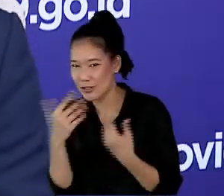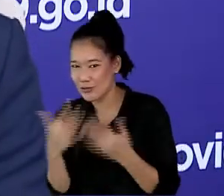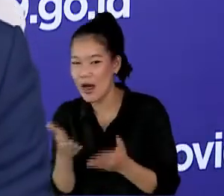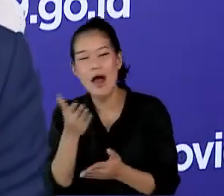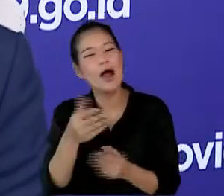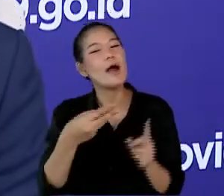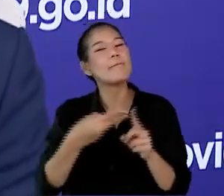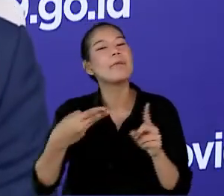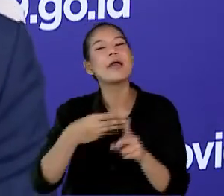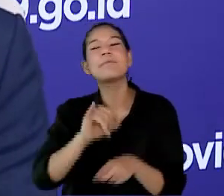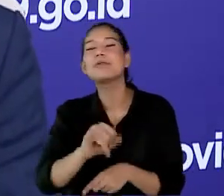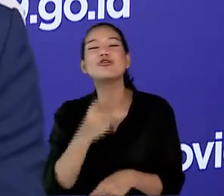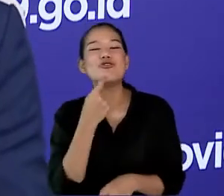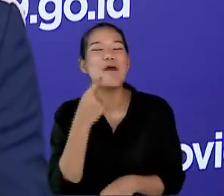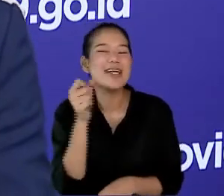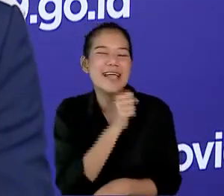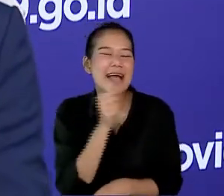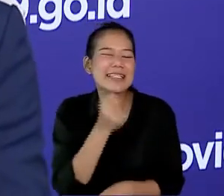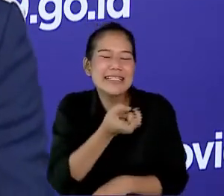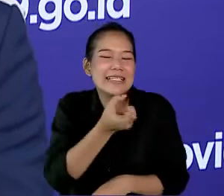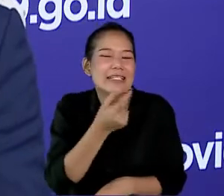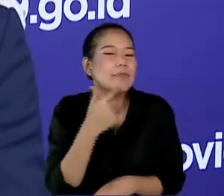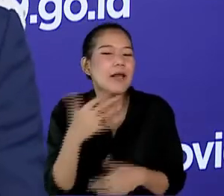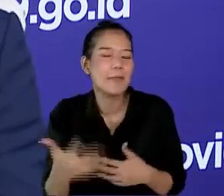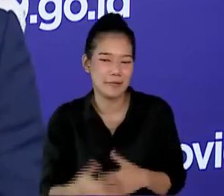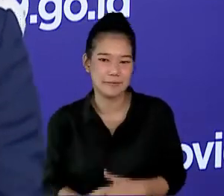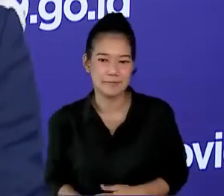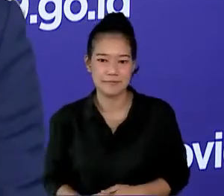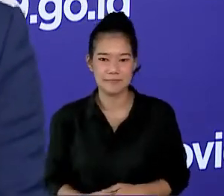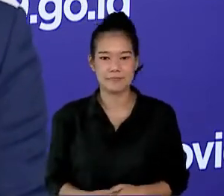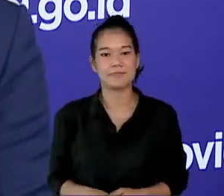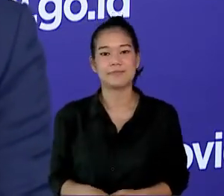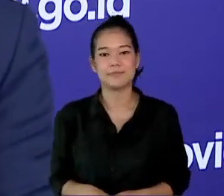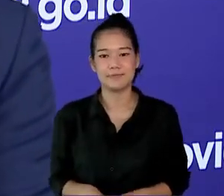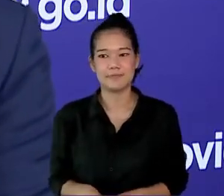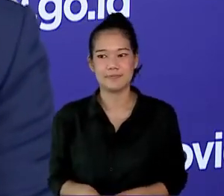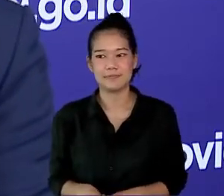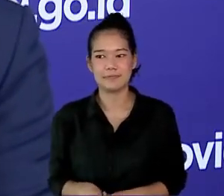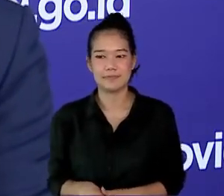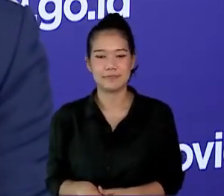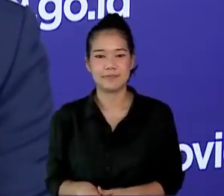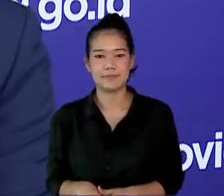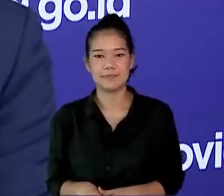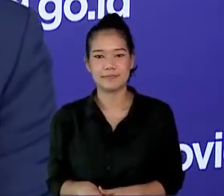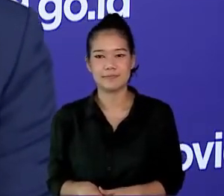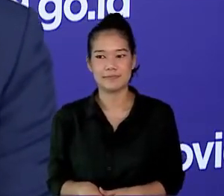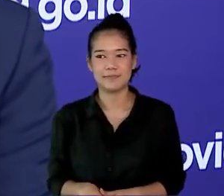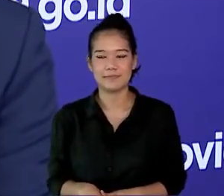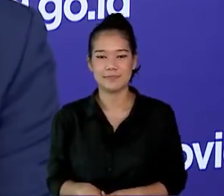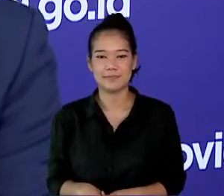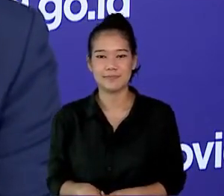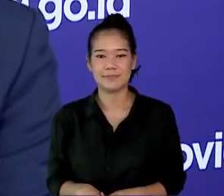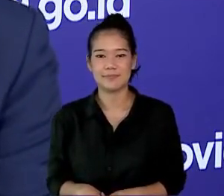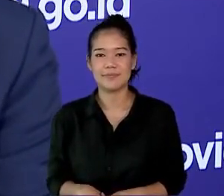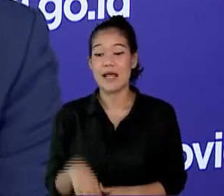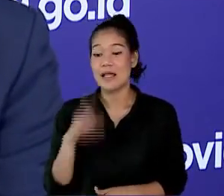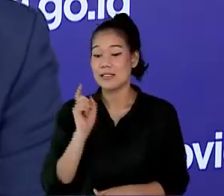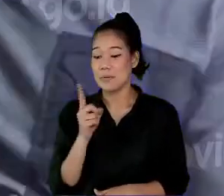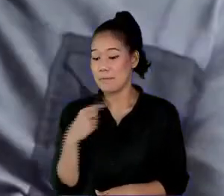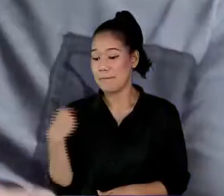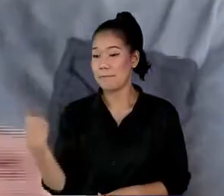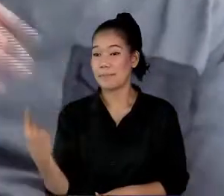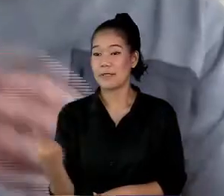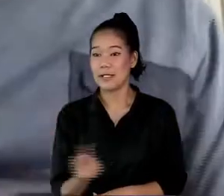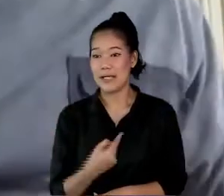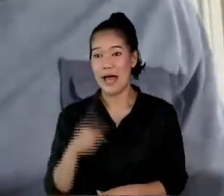dong. Gilirannya boleh dengar partnya seperti apa? Mas Baby. Oke. Karena kita